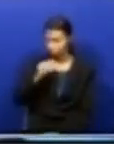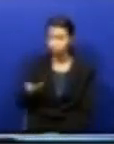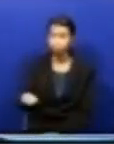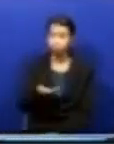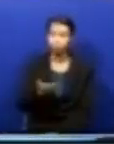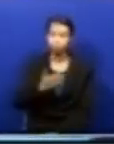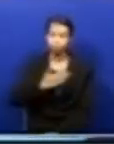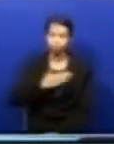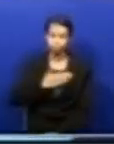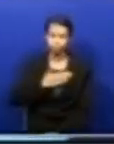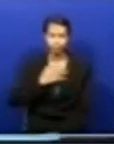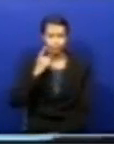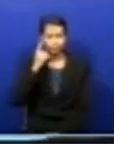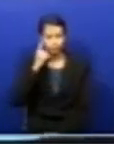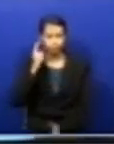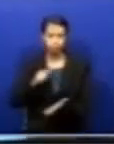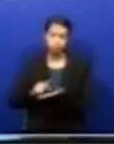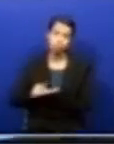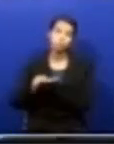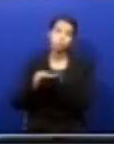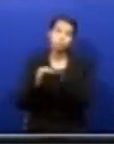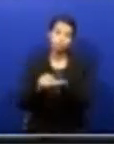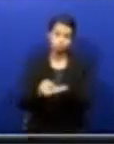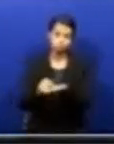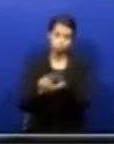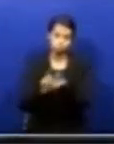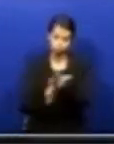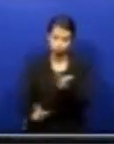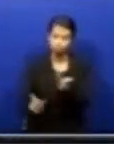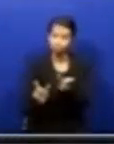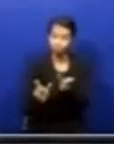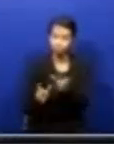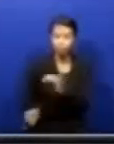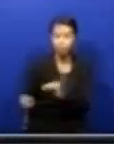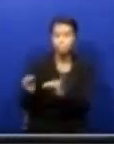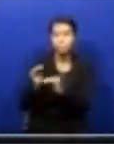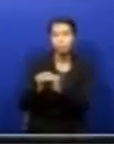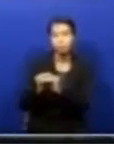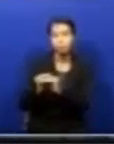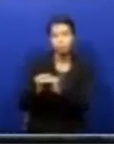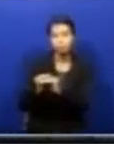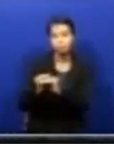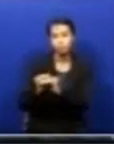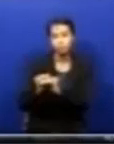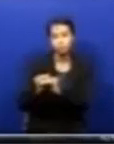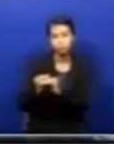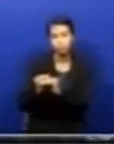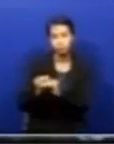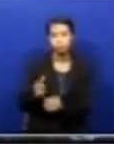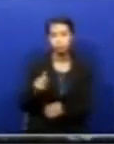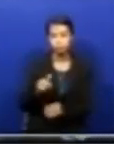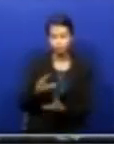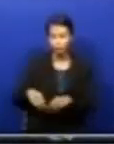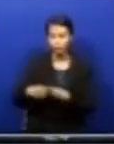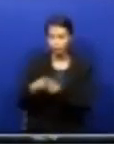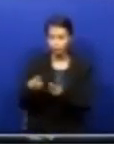มจึงเสนอต่อจากความเห็นของกฤษฎีกาเพิ่มความเห็นของหน่วยรับงบประมาณลงไปตามความ